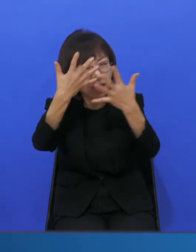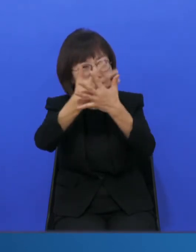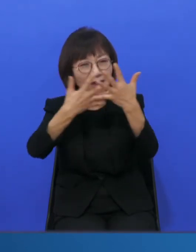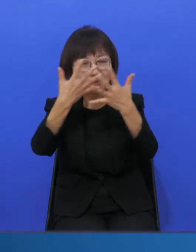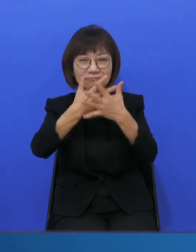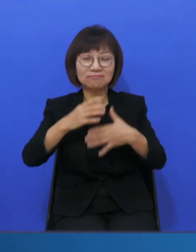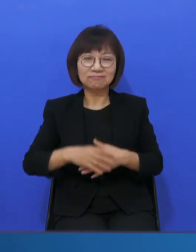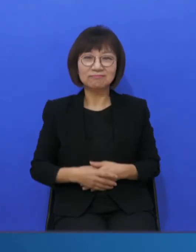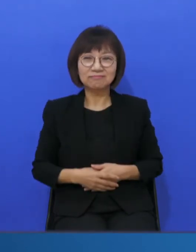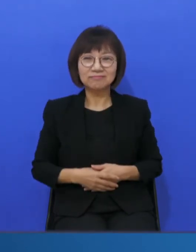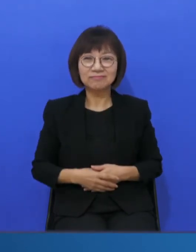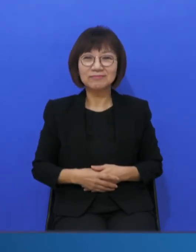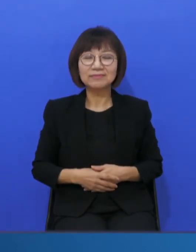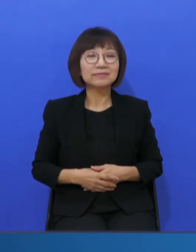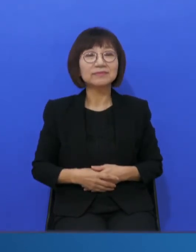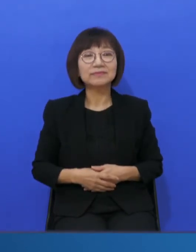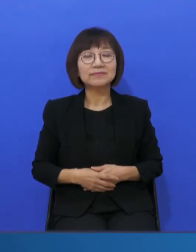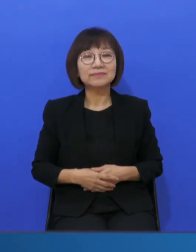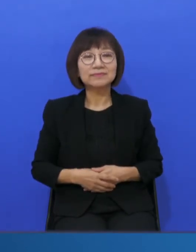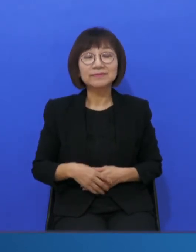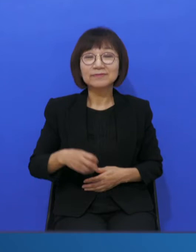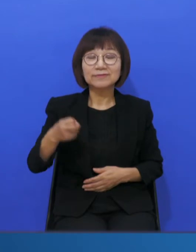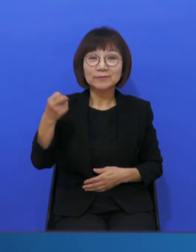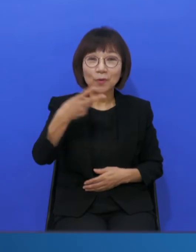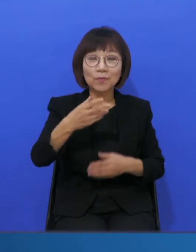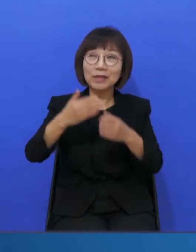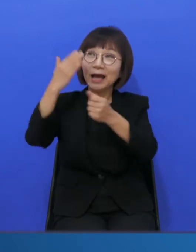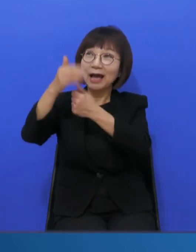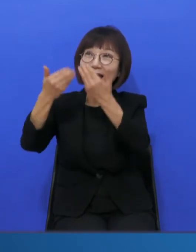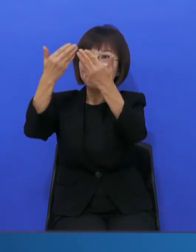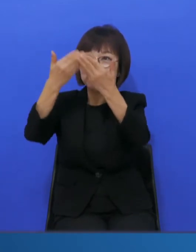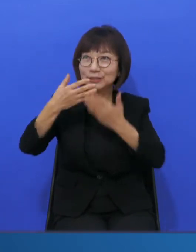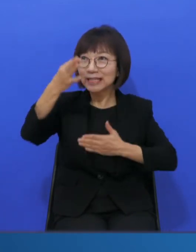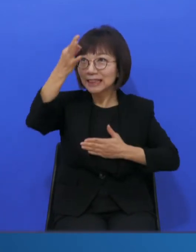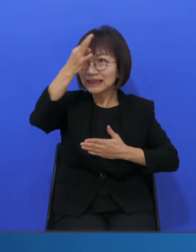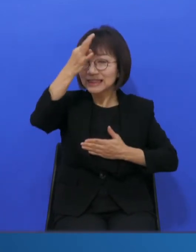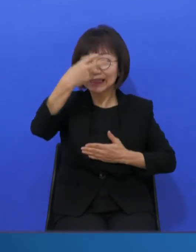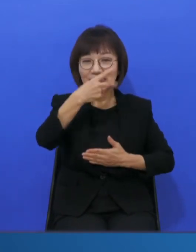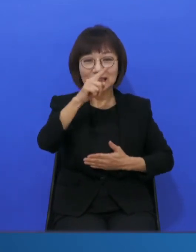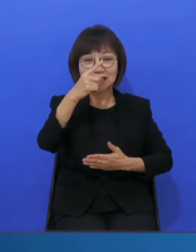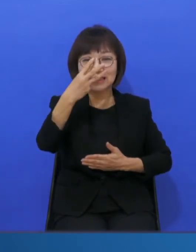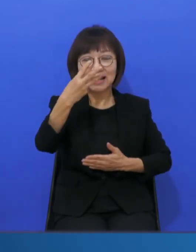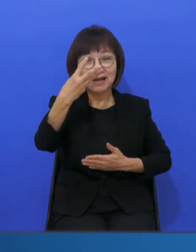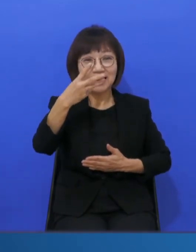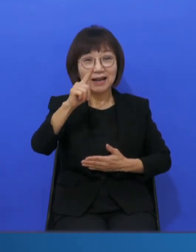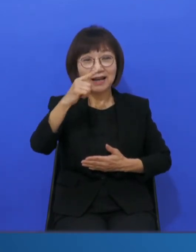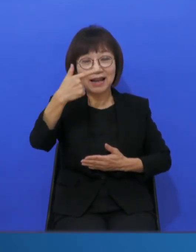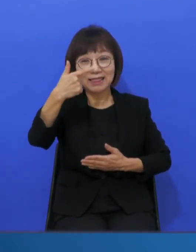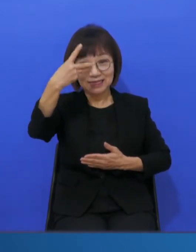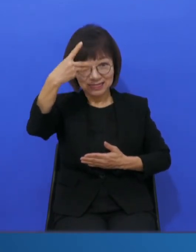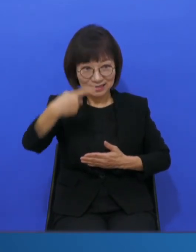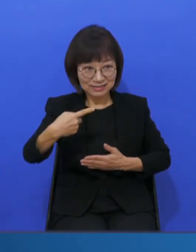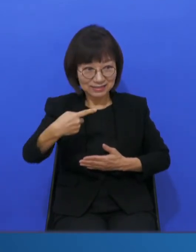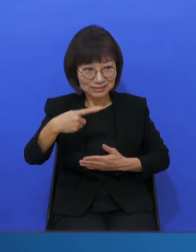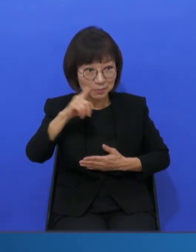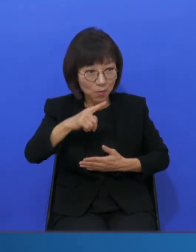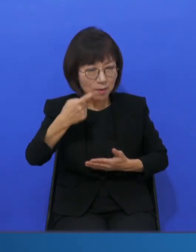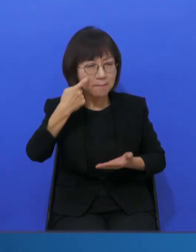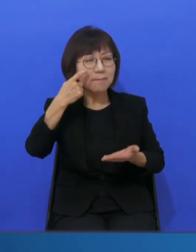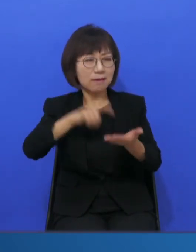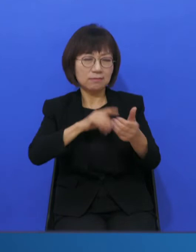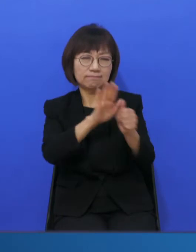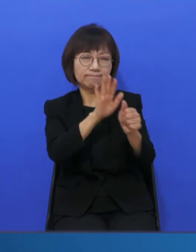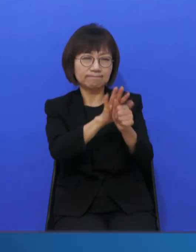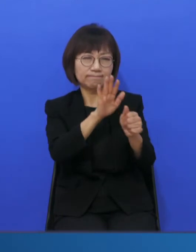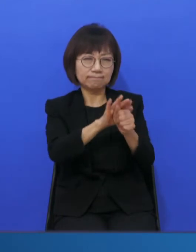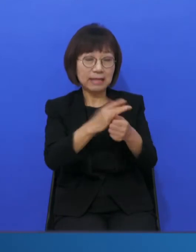what their future is. 그리고 하나님이 주신 달란트 뭔지 찾아내야 돼요. And they have to find the talents that God has given to 그 세 them. 가지 캠프를